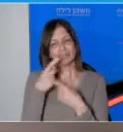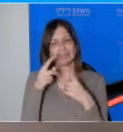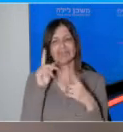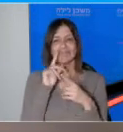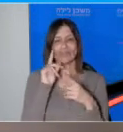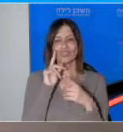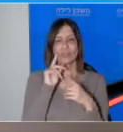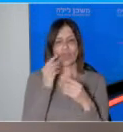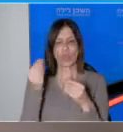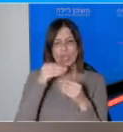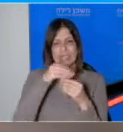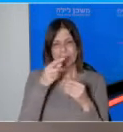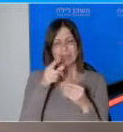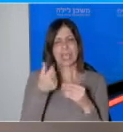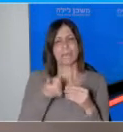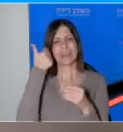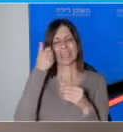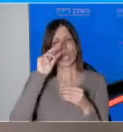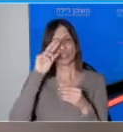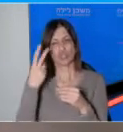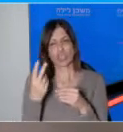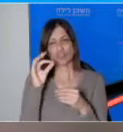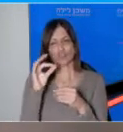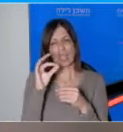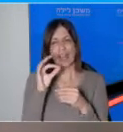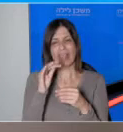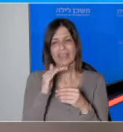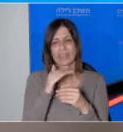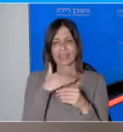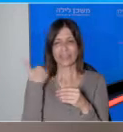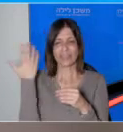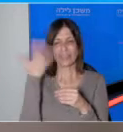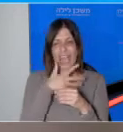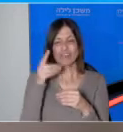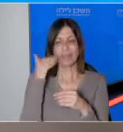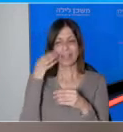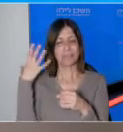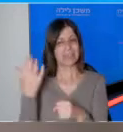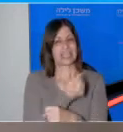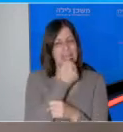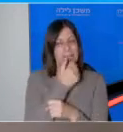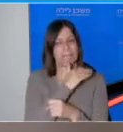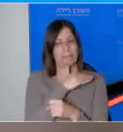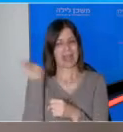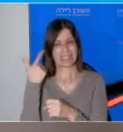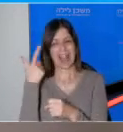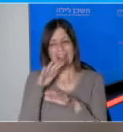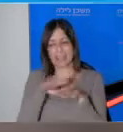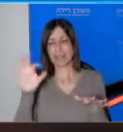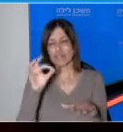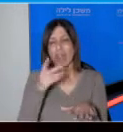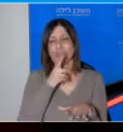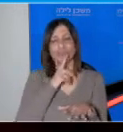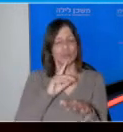שמות נוספים. זה בעצם המנהיג השני של דאש שהאמריקאים מצליחים לחסל בעל אדמת סוריה. נכון,